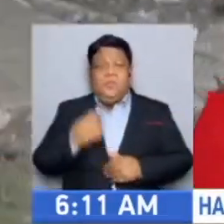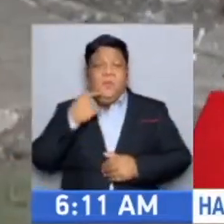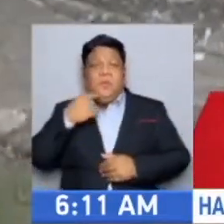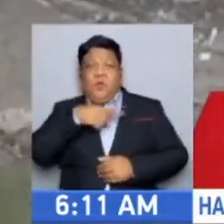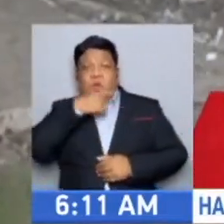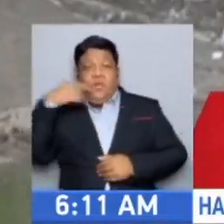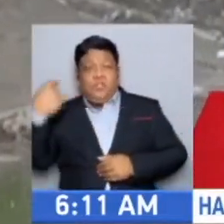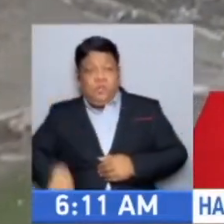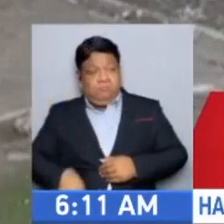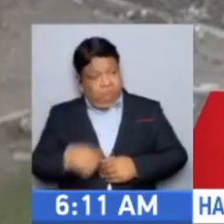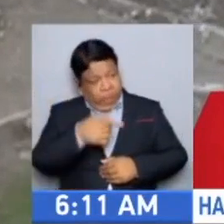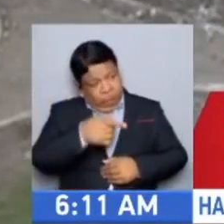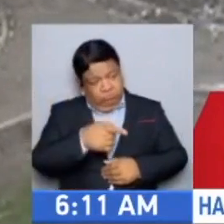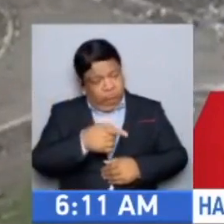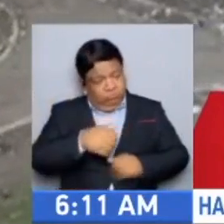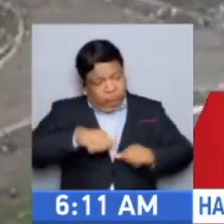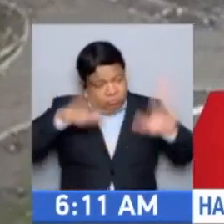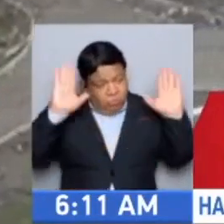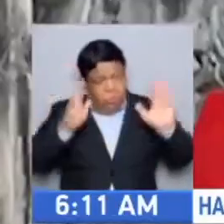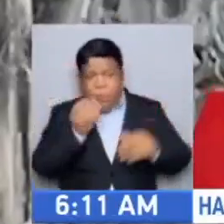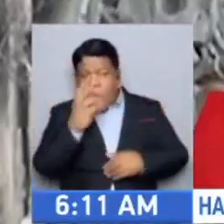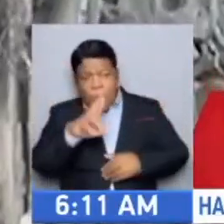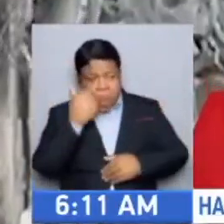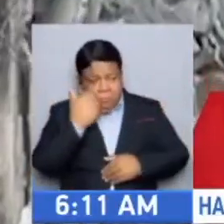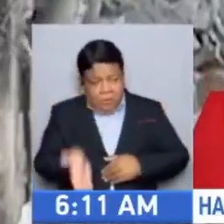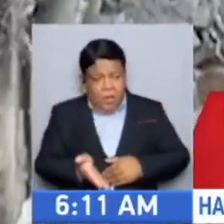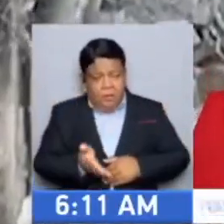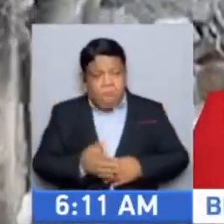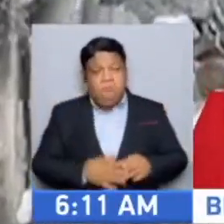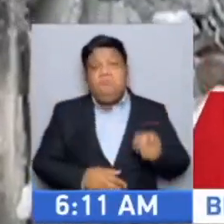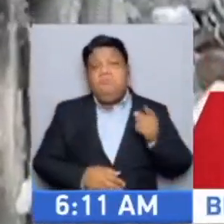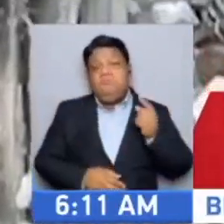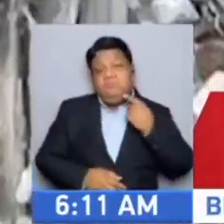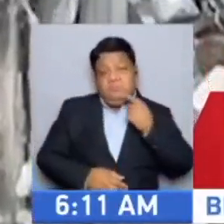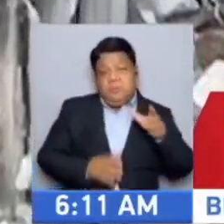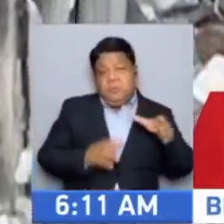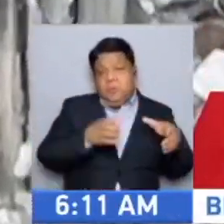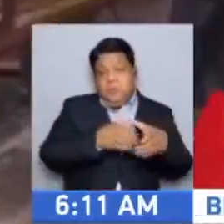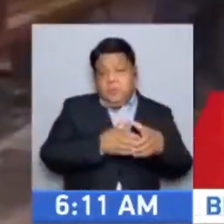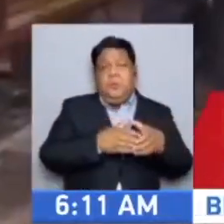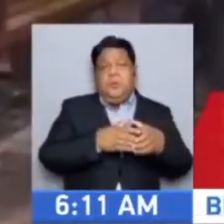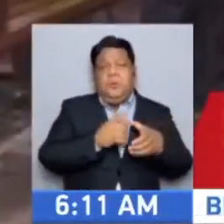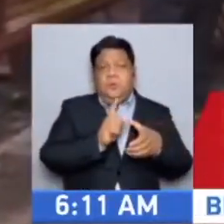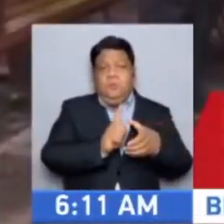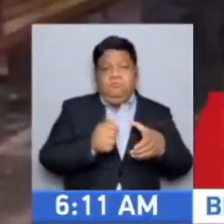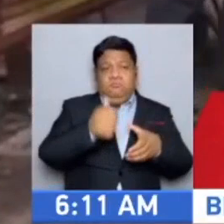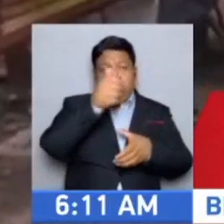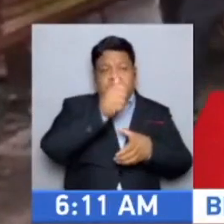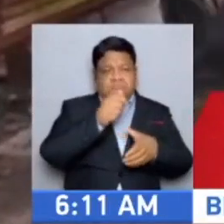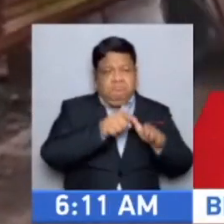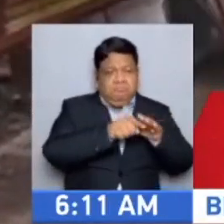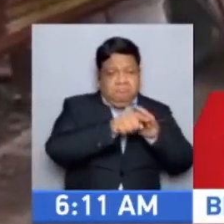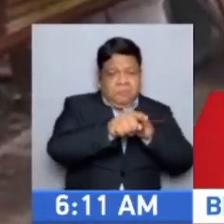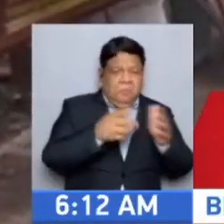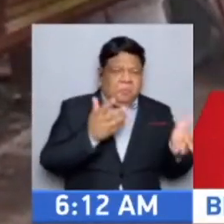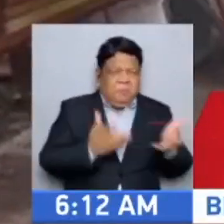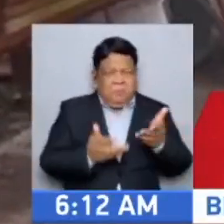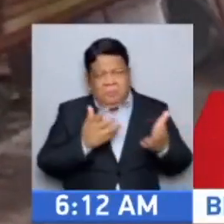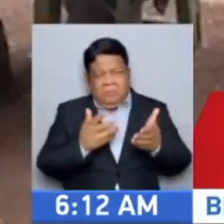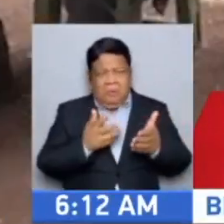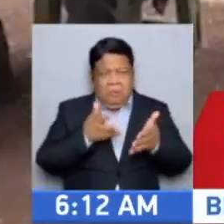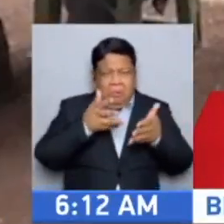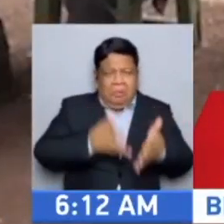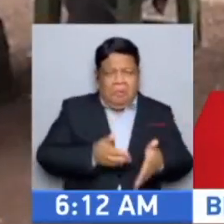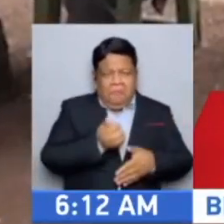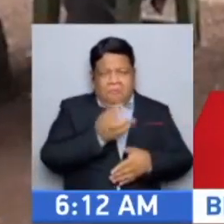Russia. Nanawagan naman ng tulong na makatakas ang commander ng unit dahil baka abutin na lang daw sila ng ilang oras o ilang araw doon.